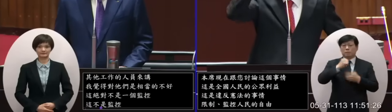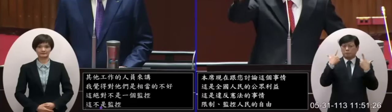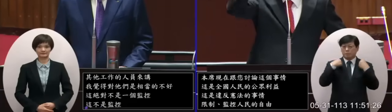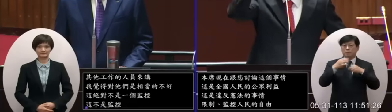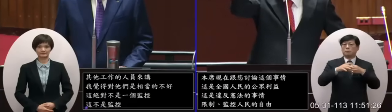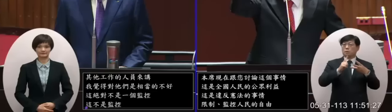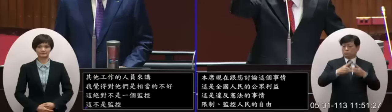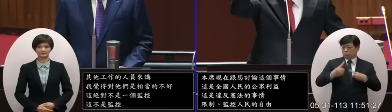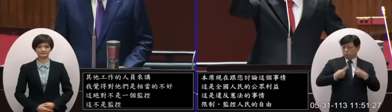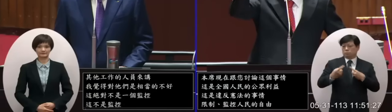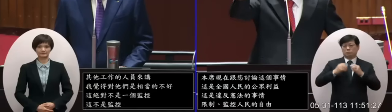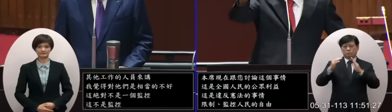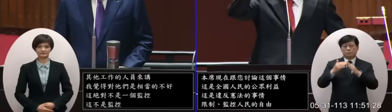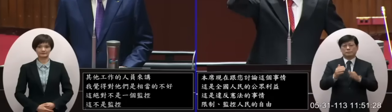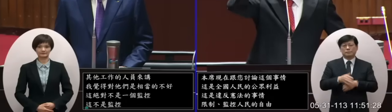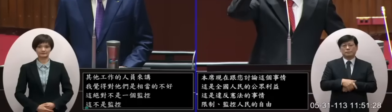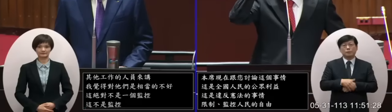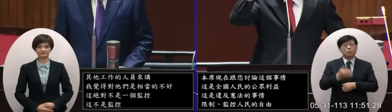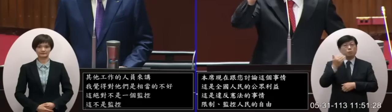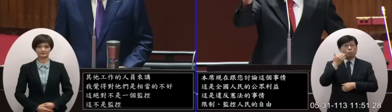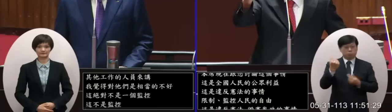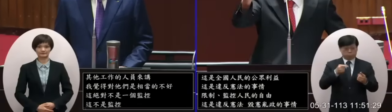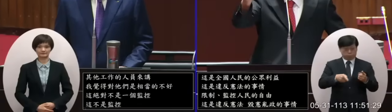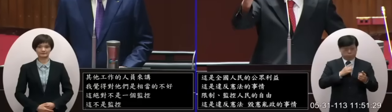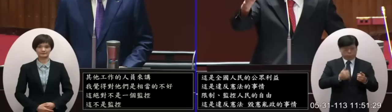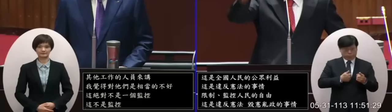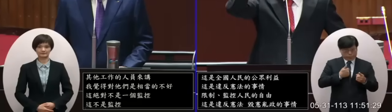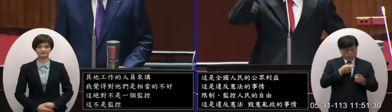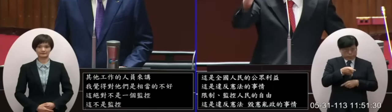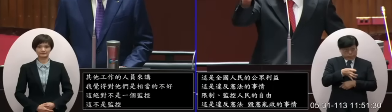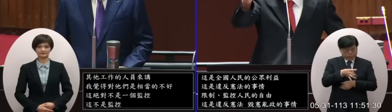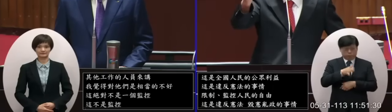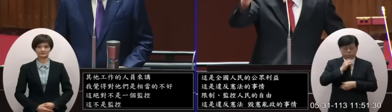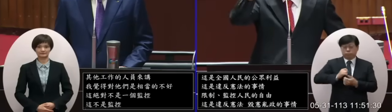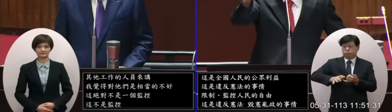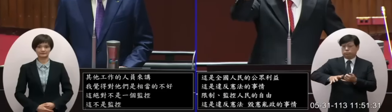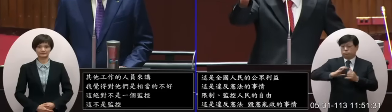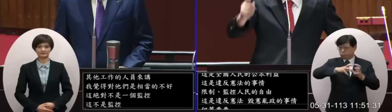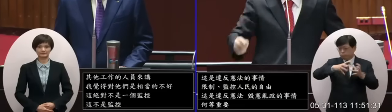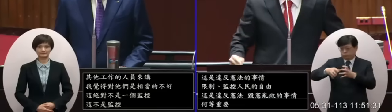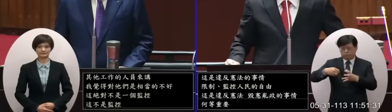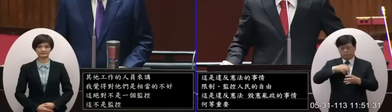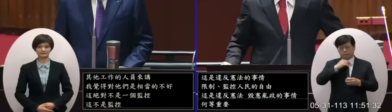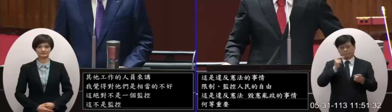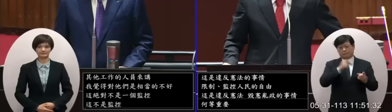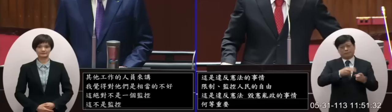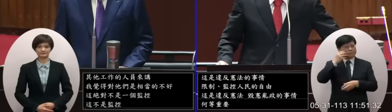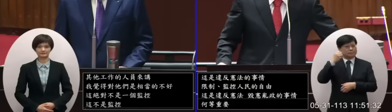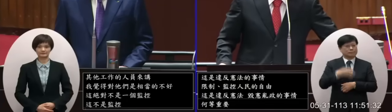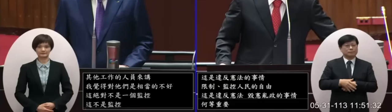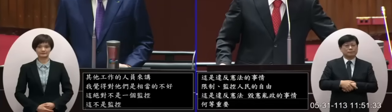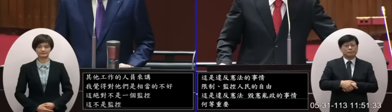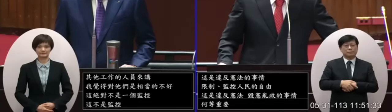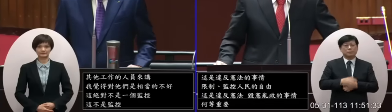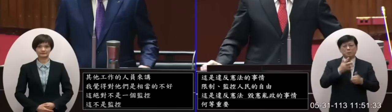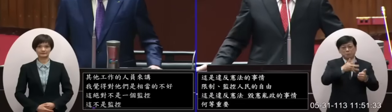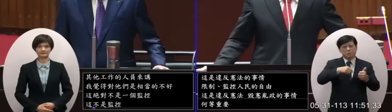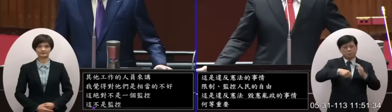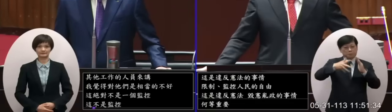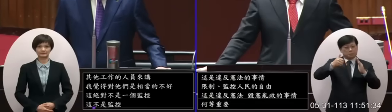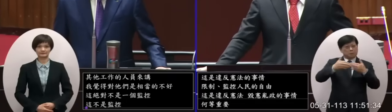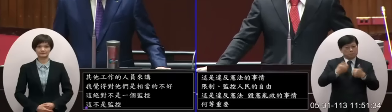民主自由的国家，如果做这样的事情，是全世界民主之耻。请问院长要不要